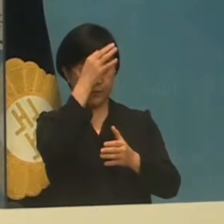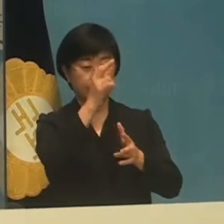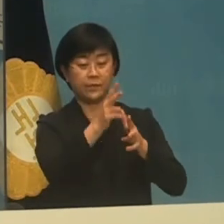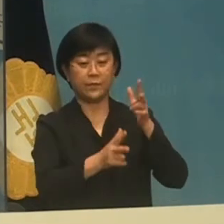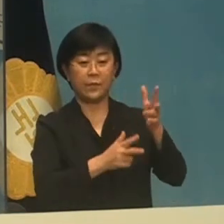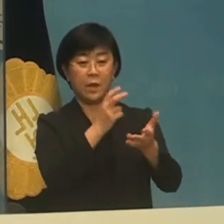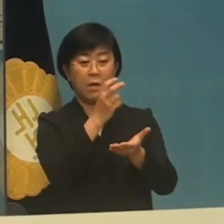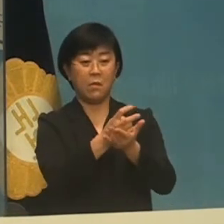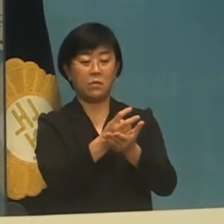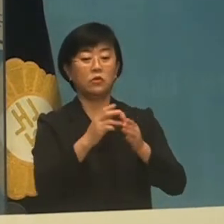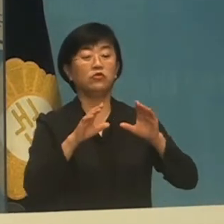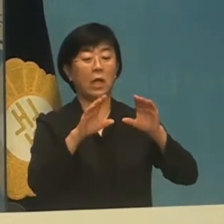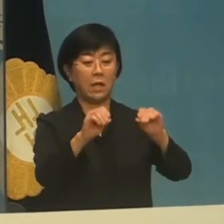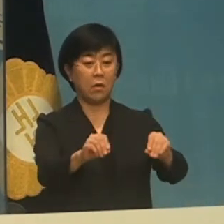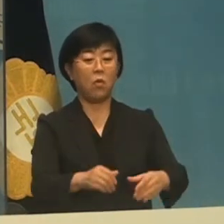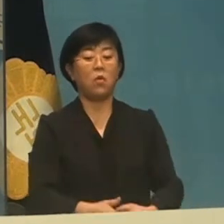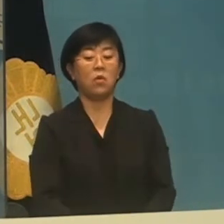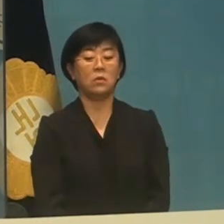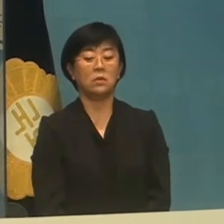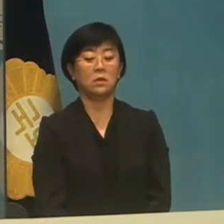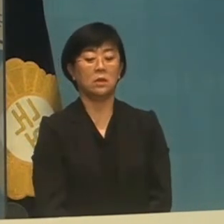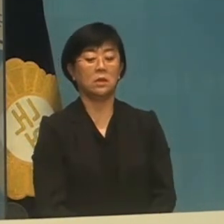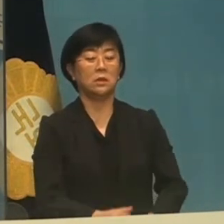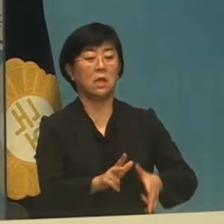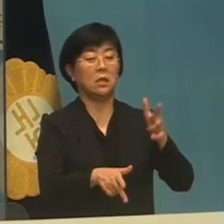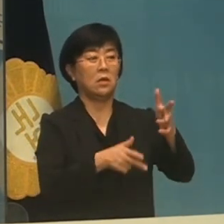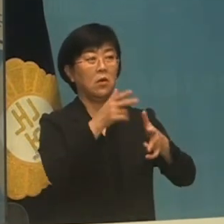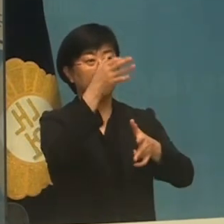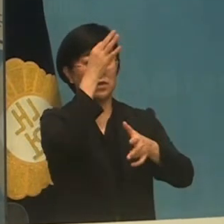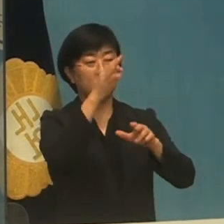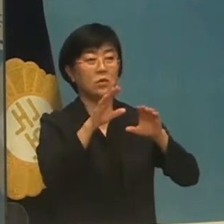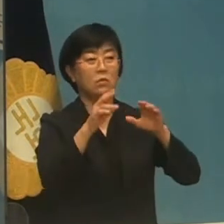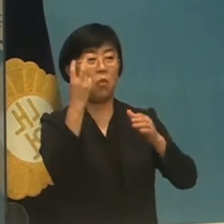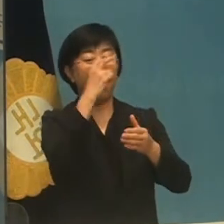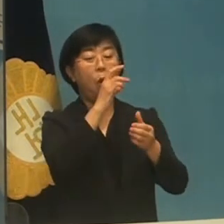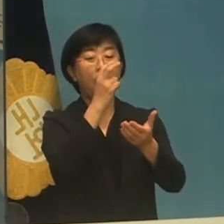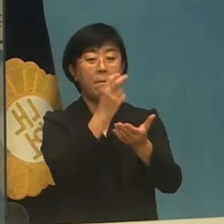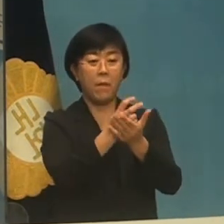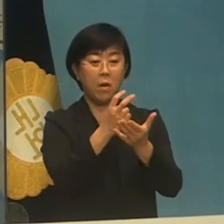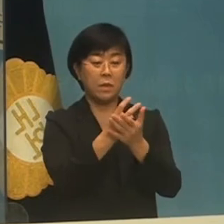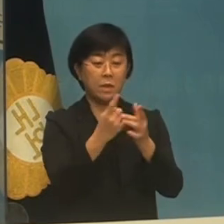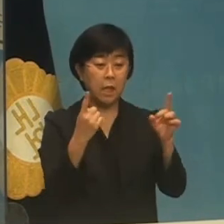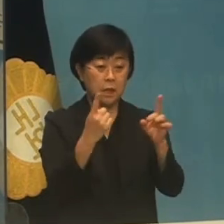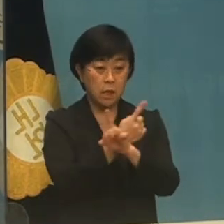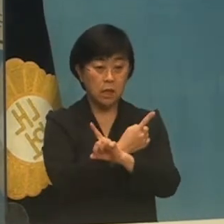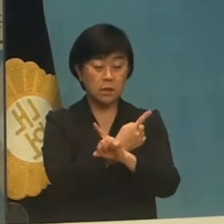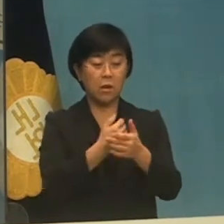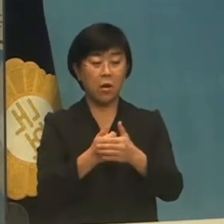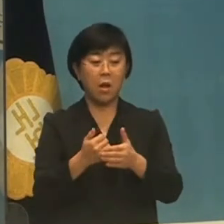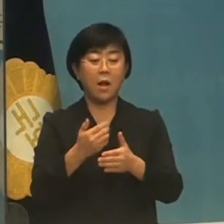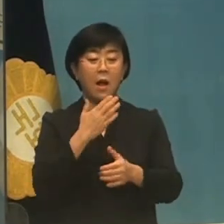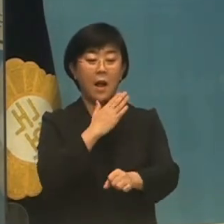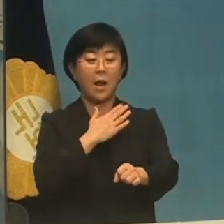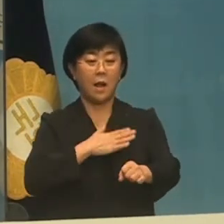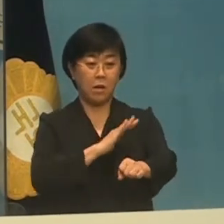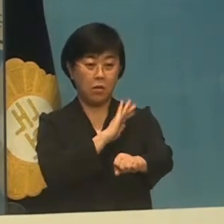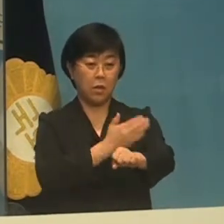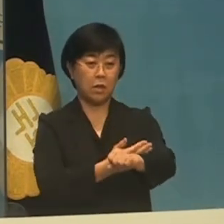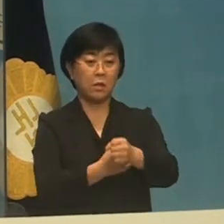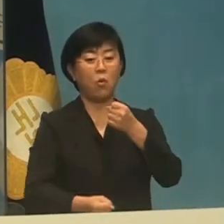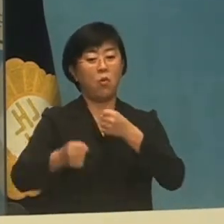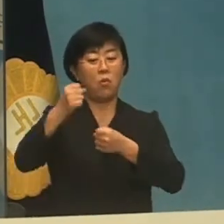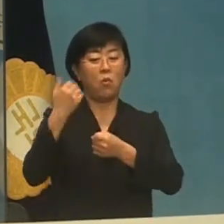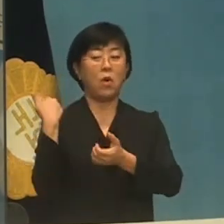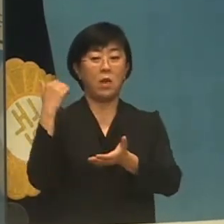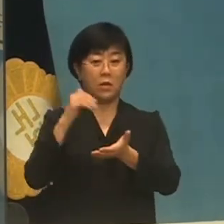국가첨단전략산업법을 중단하십시오. 산업기술보호법 개정하여 훼손된 알 권리를 복원해 주십시오.